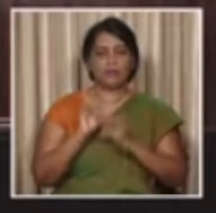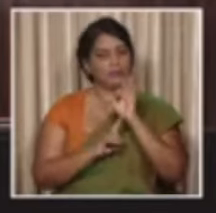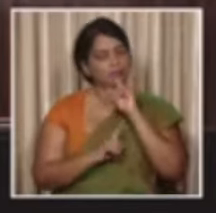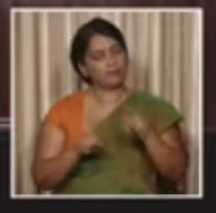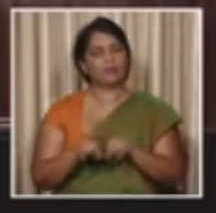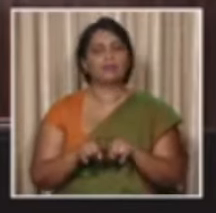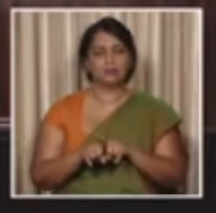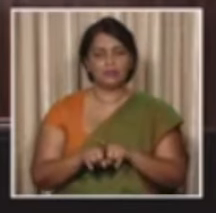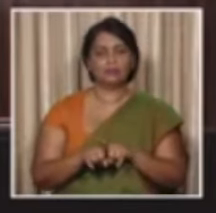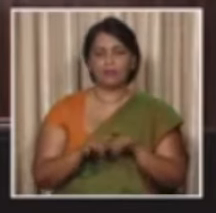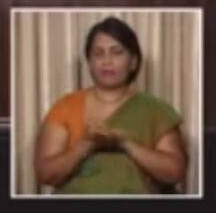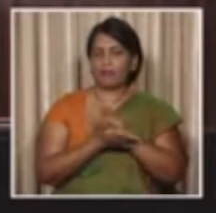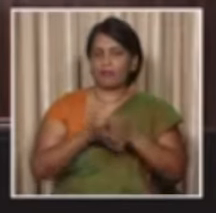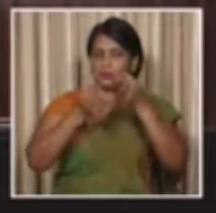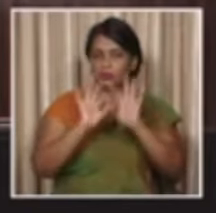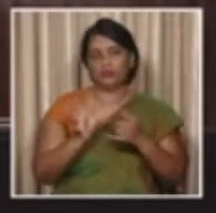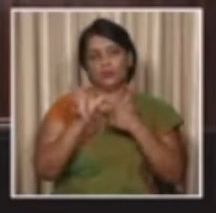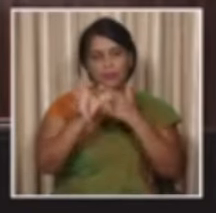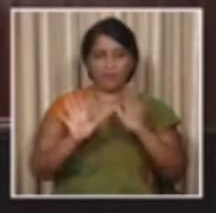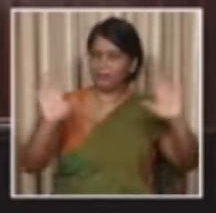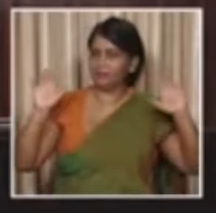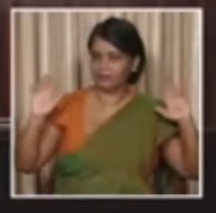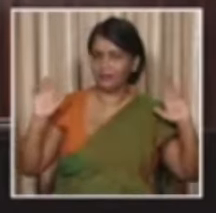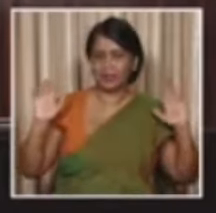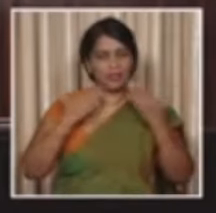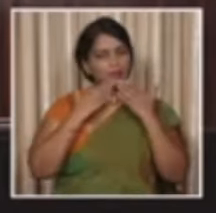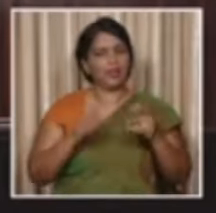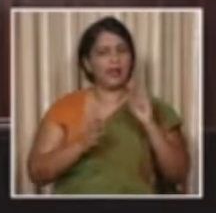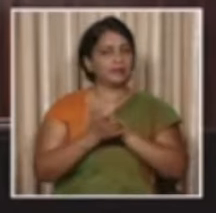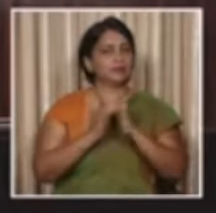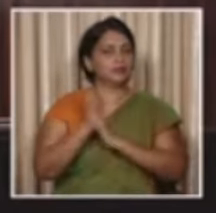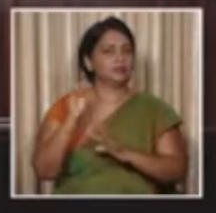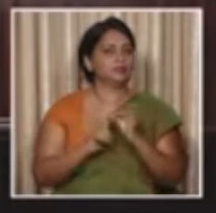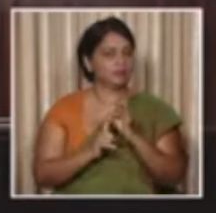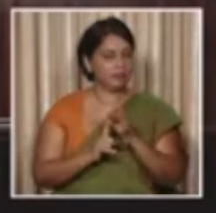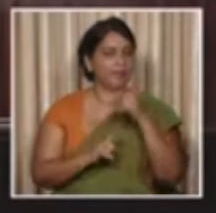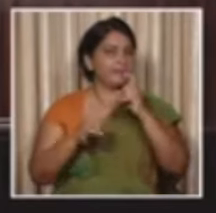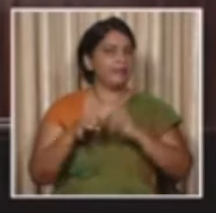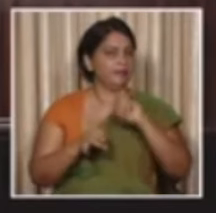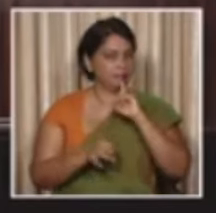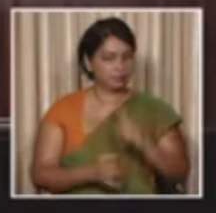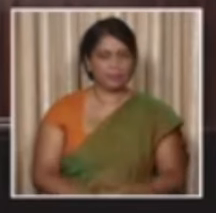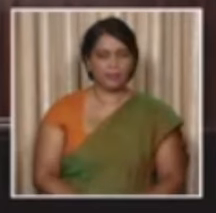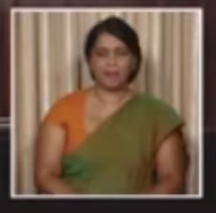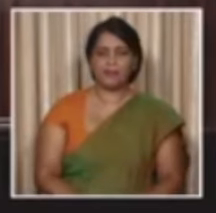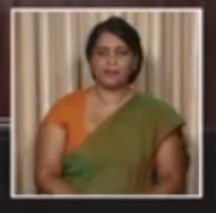විදියට ඔබතුමාලට නිවැරදි පිළිතුරක් ලැබේ. බොහොම ස්තුතියි. ගරු චන්දිම් වීරක්කොඩි මැතිතුමා ඔබතුමාගේ ප්‍රශ්න ඉදිරිපත්